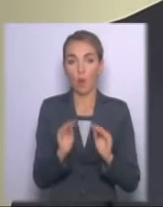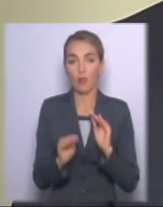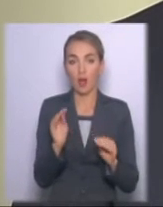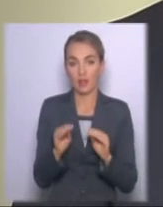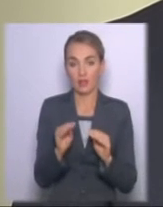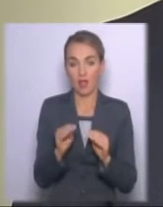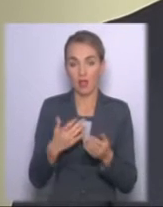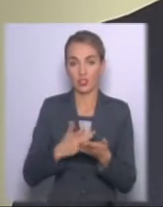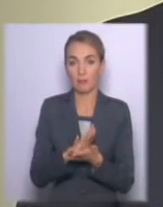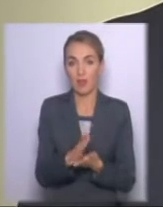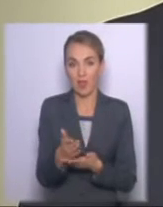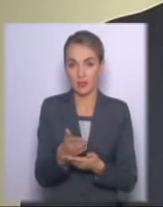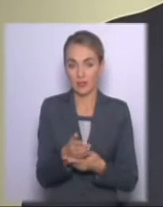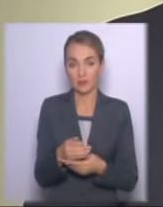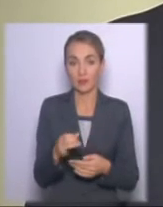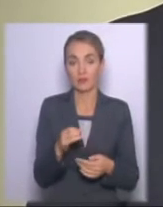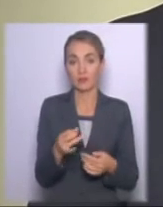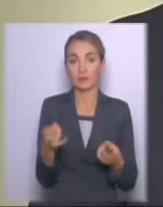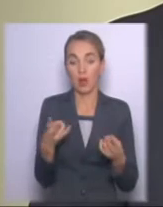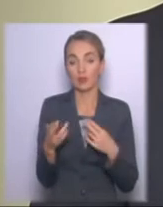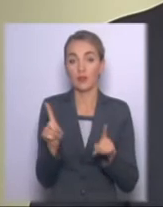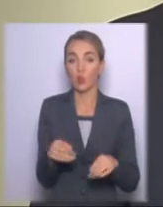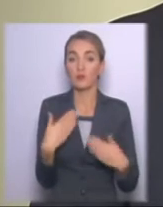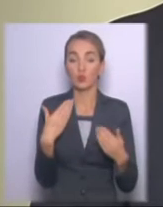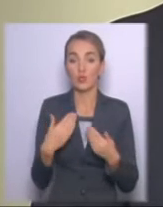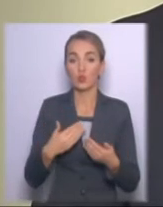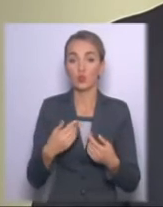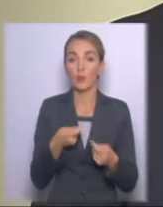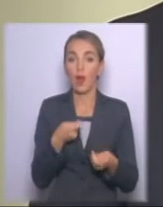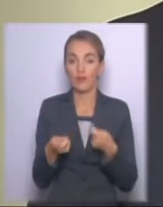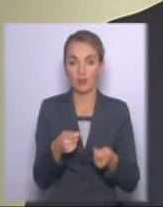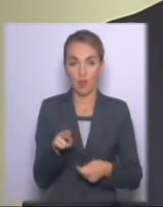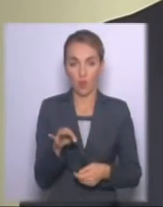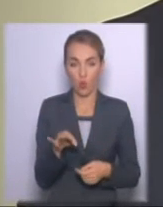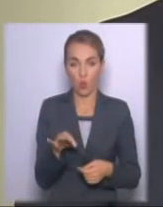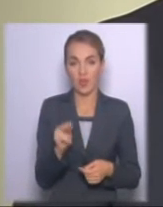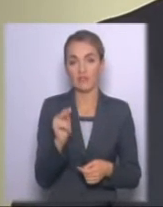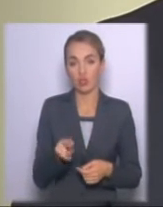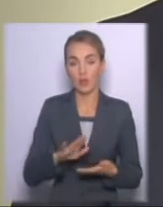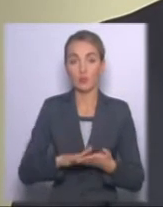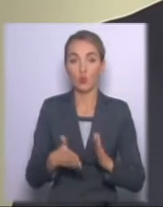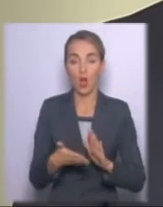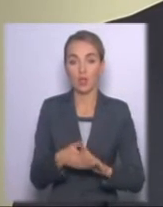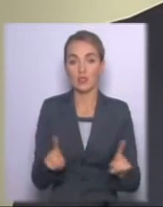це потрібно тільки консолідувати. Також спілкуємося з управлінням по надзвичайним ситуаціям, щоб